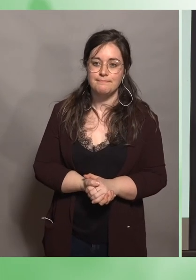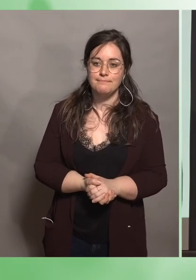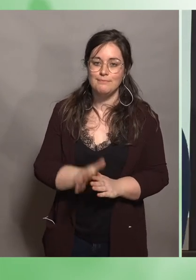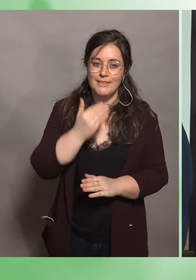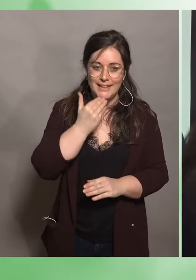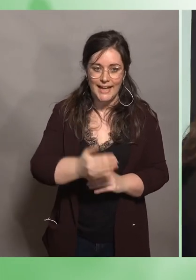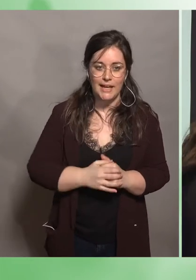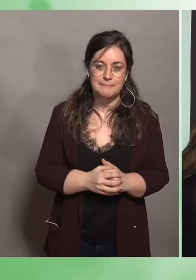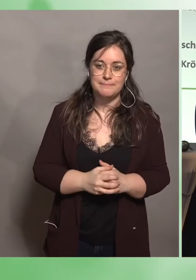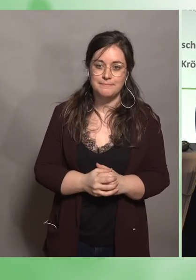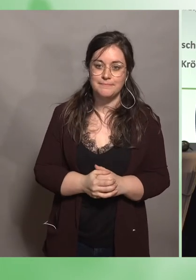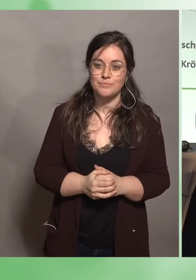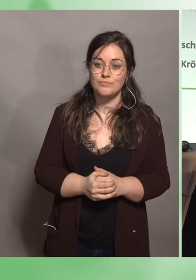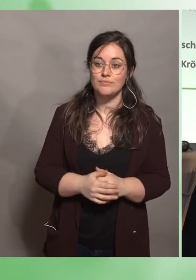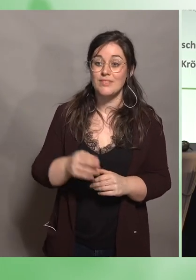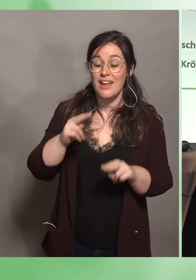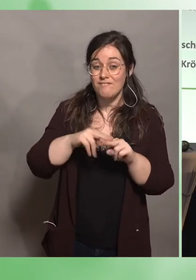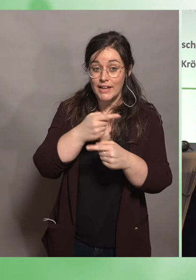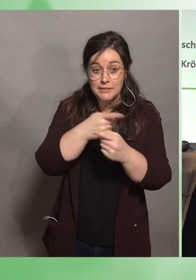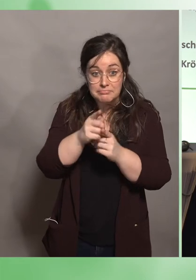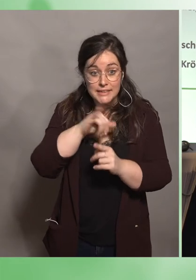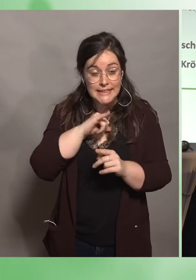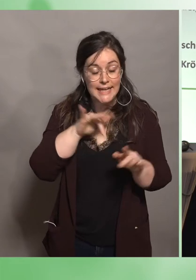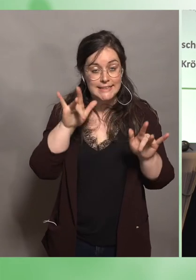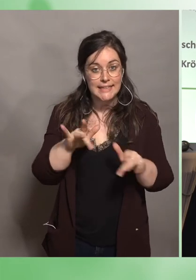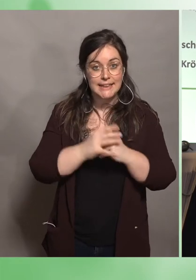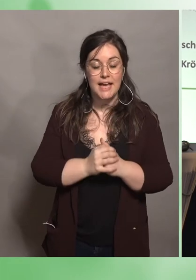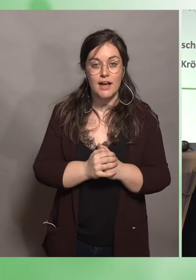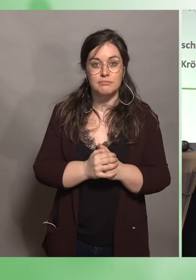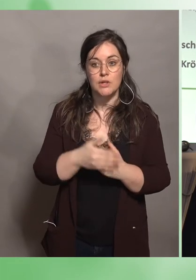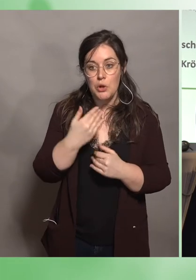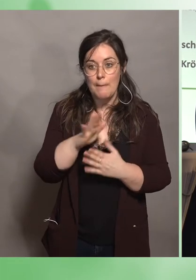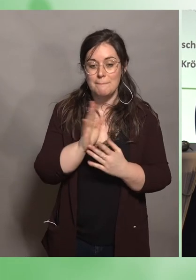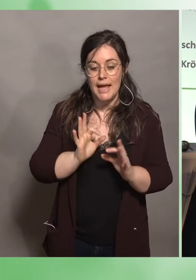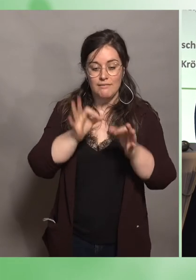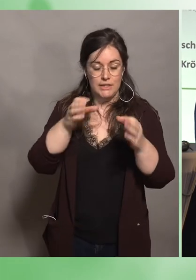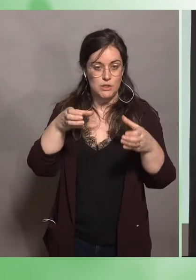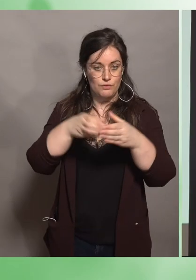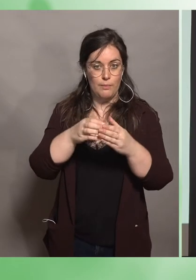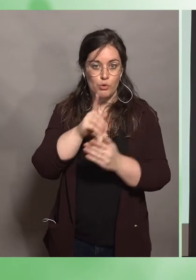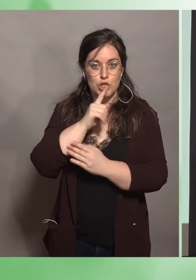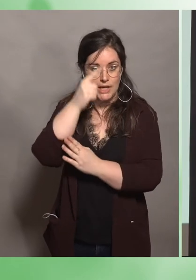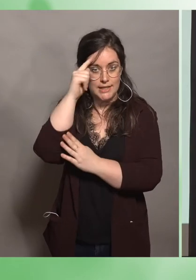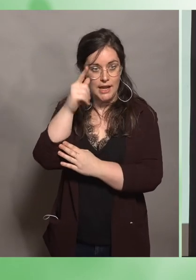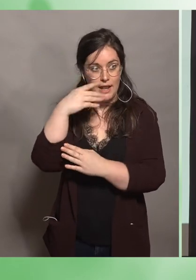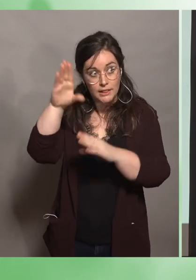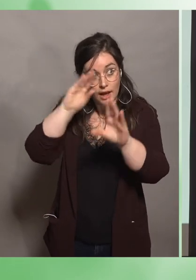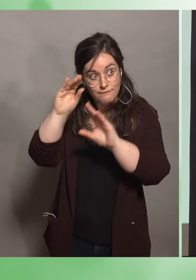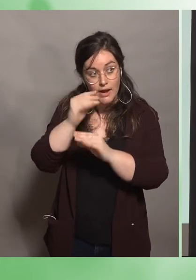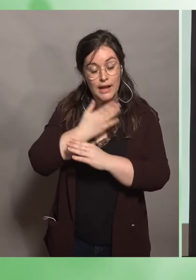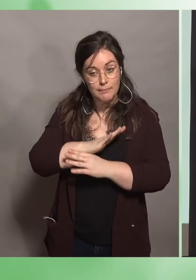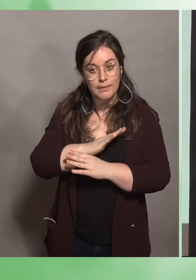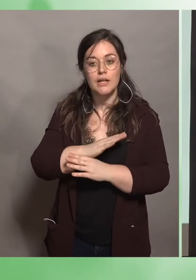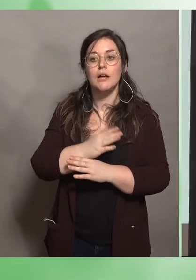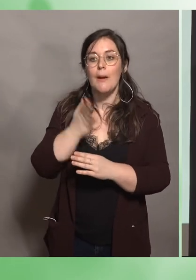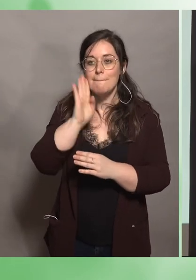Danke vielmals. Bitte. Wenn Sie also Interesse haben, mehr zum Qualifizierungsverbund Stille Talente zu erfahren, dann kommen Sie bitte zu